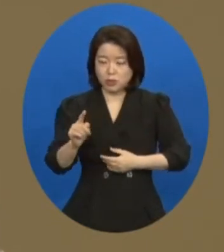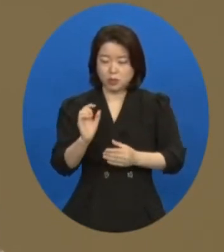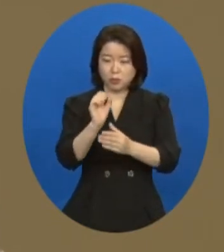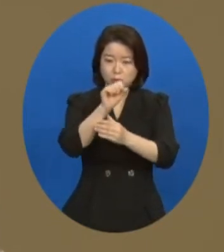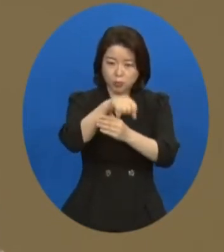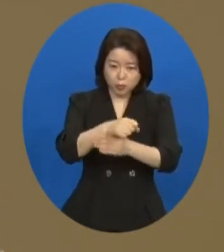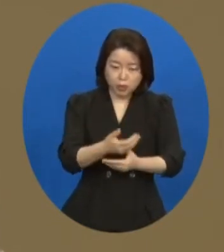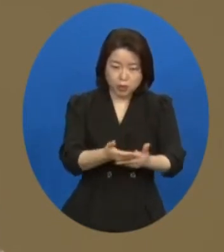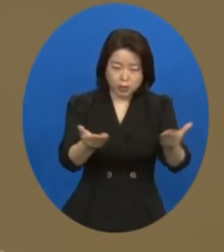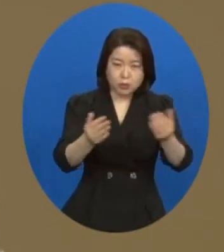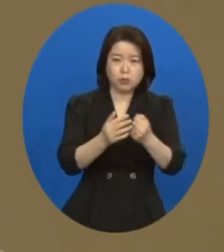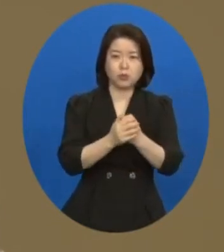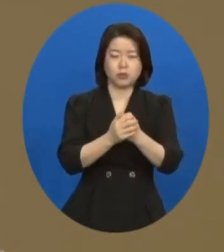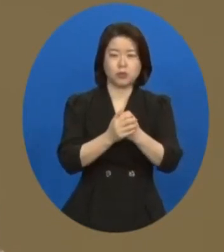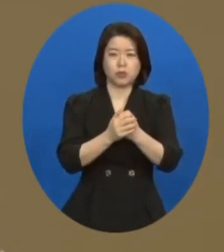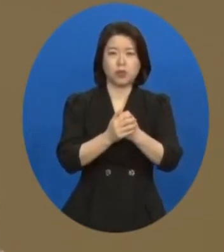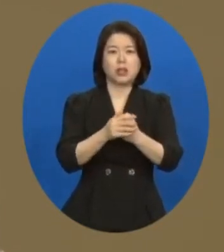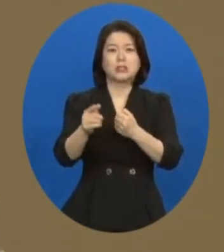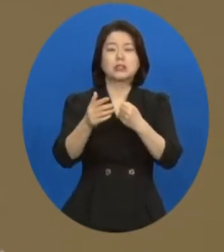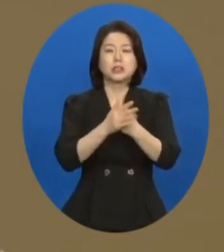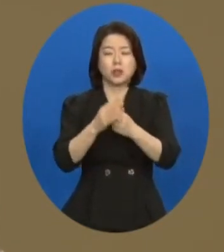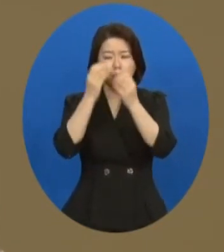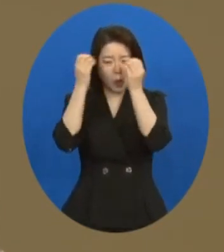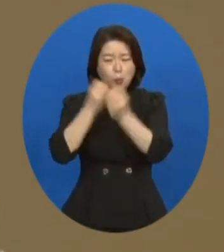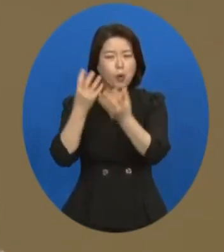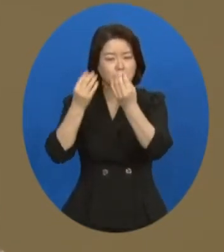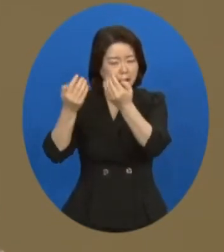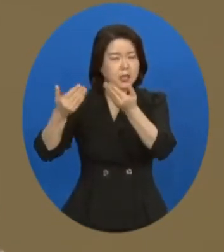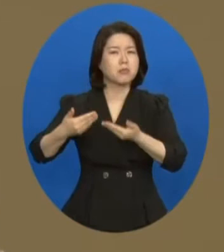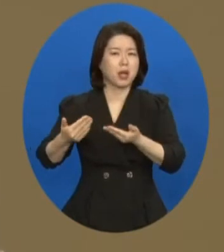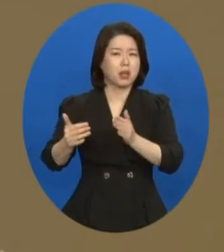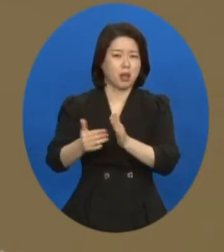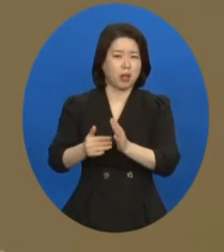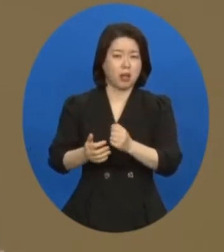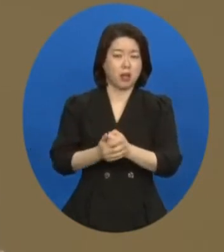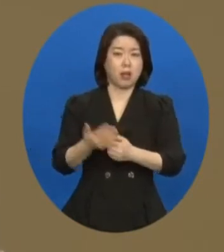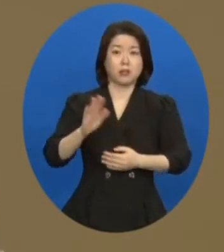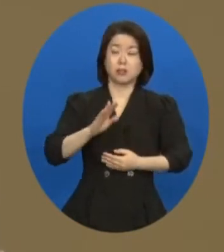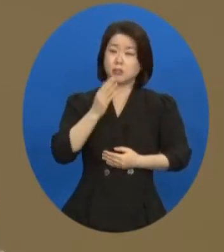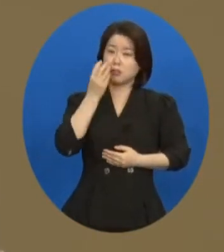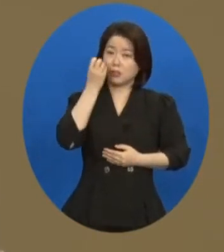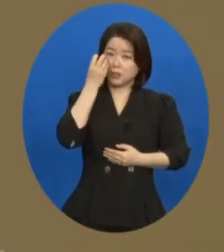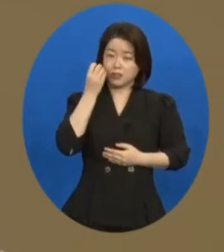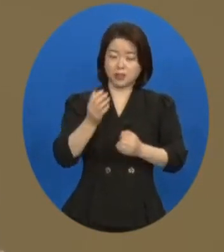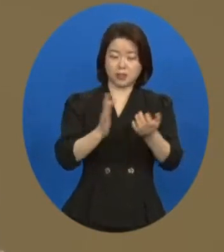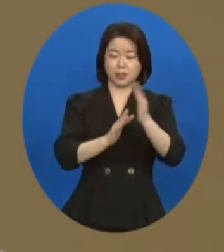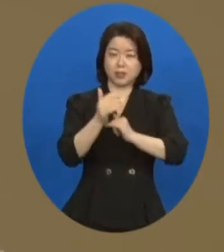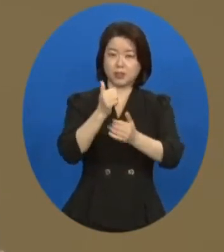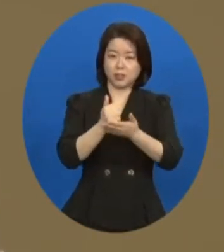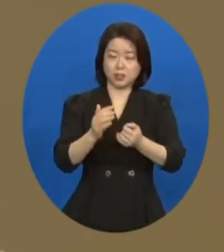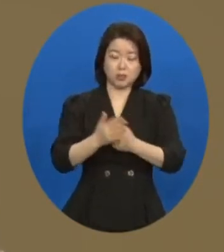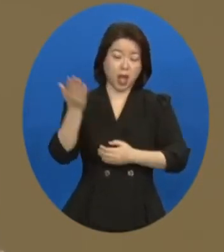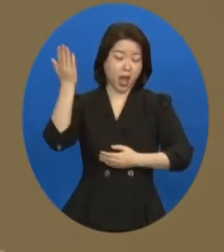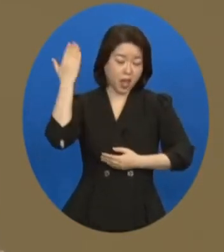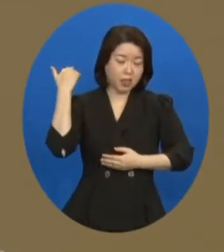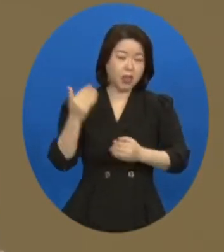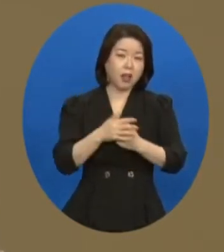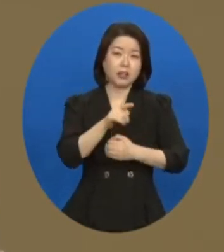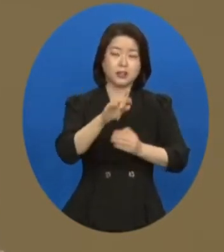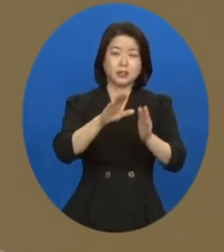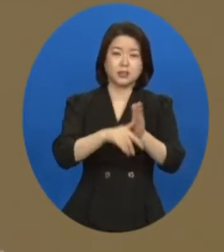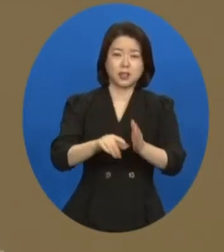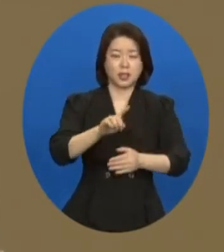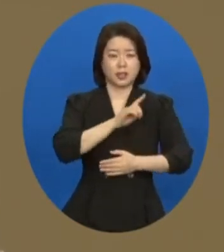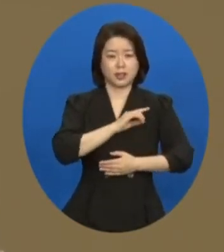그것때문에 오일을 많이 받으셨어요 그런데 참 이상하게도 예수님께서 그 때 당시에 가장